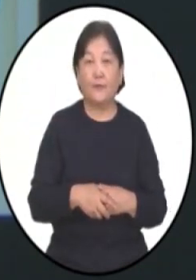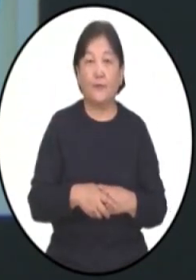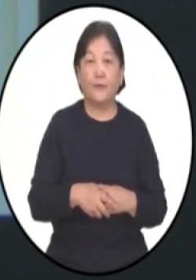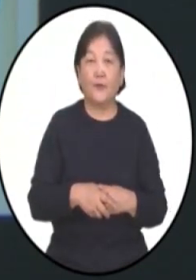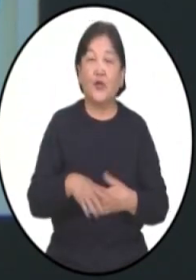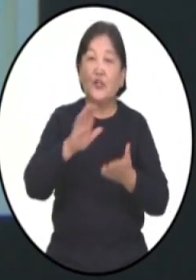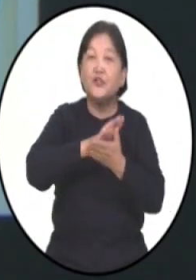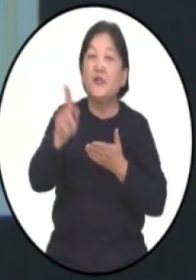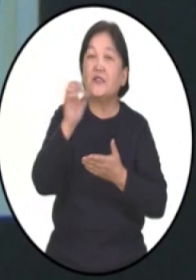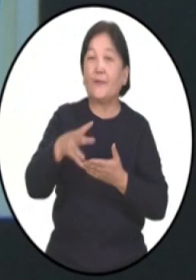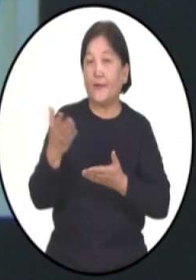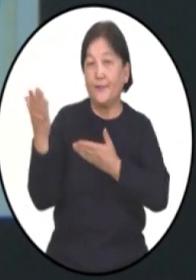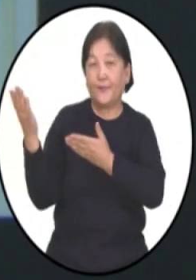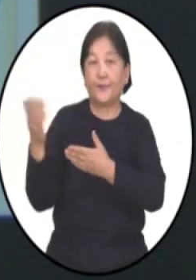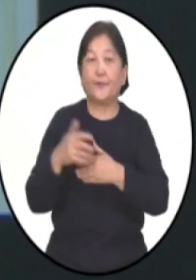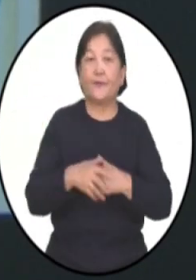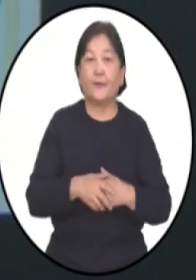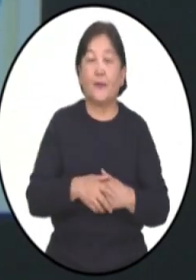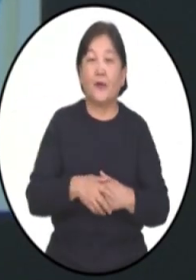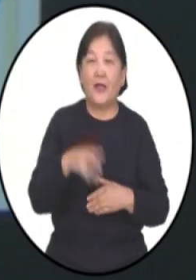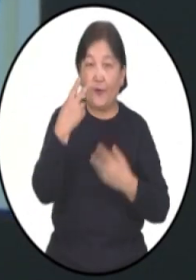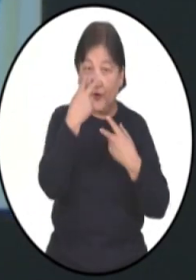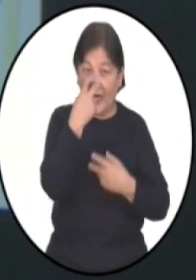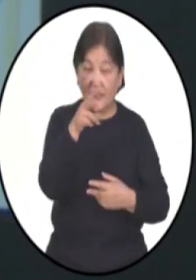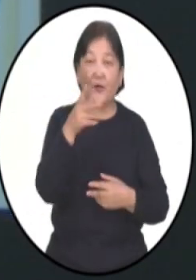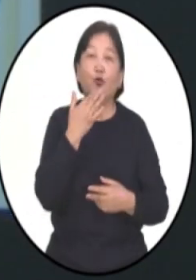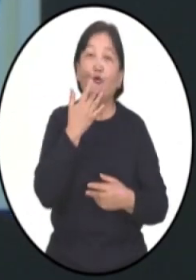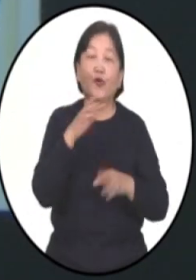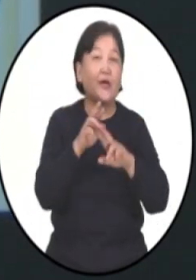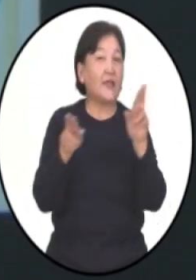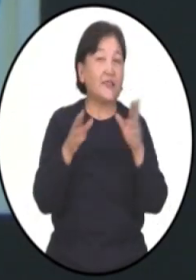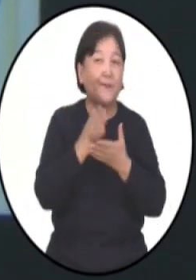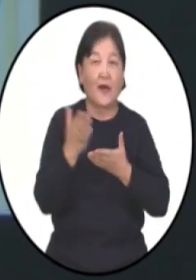За шин зам. За та бүхэн анзаарч байгаа өнгөөр ялгсан.